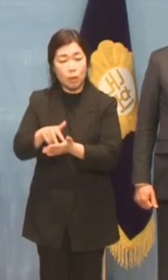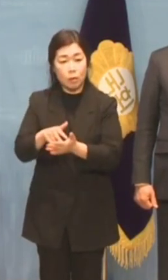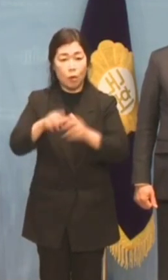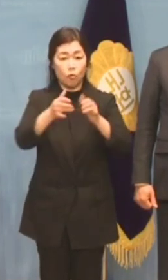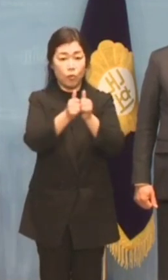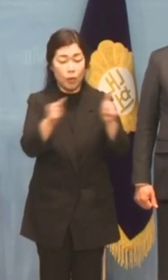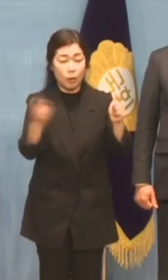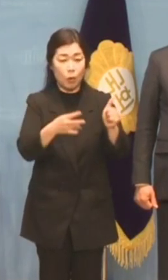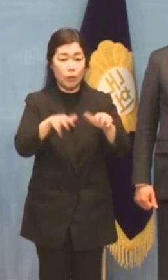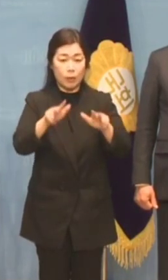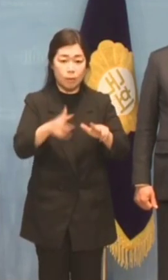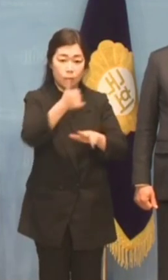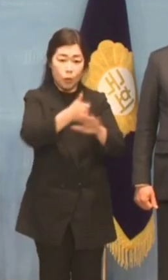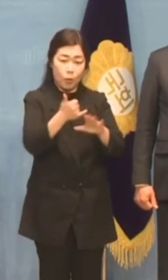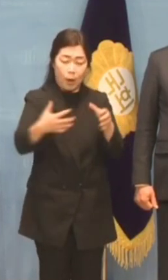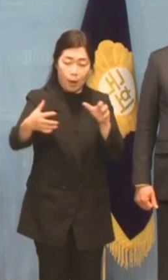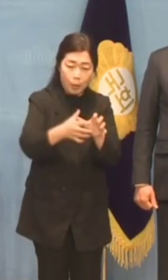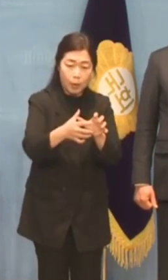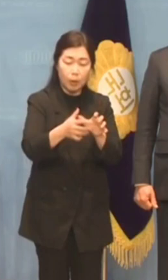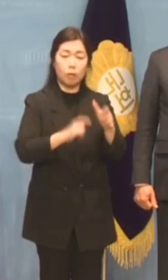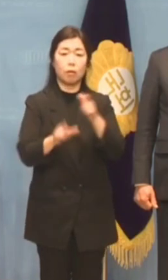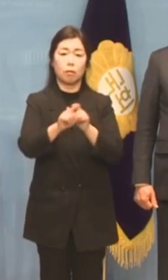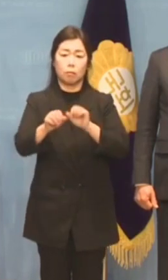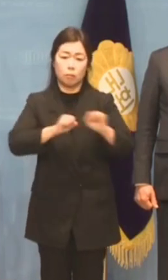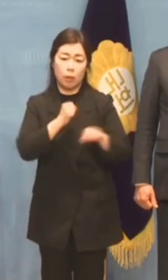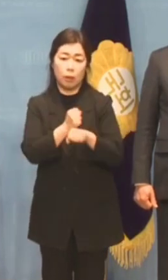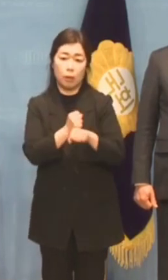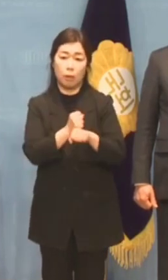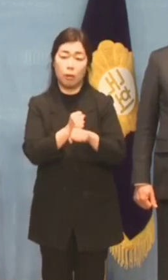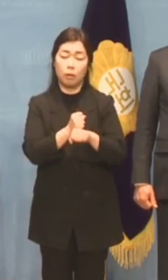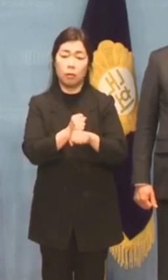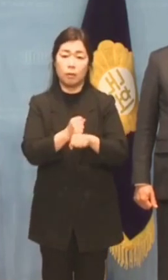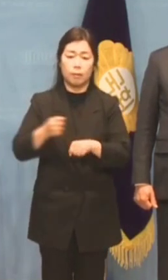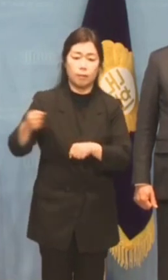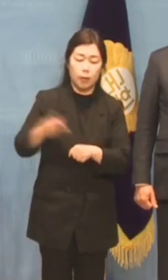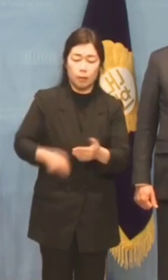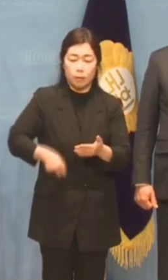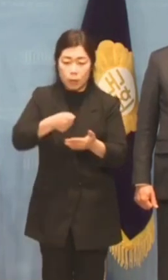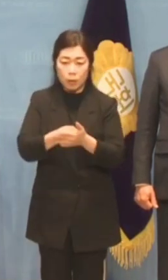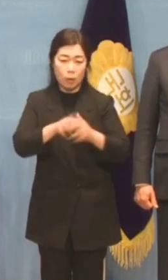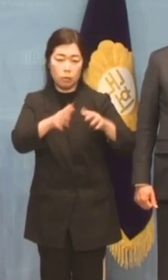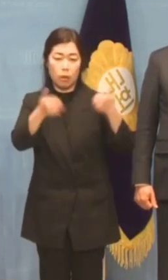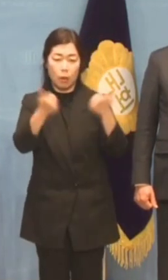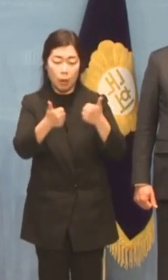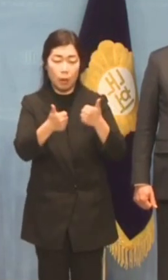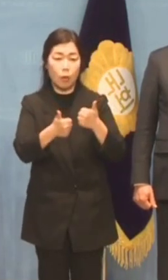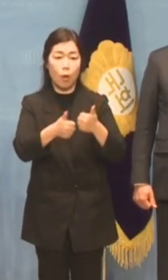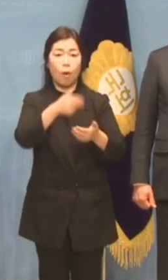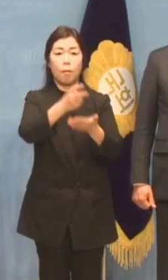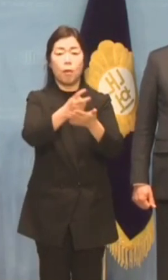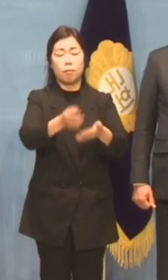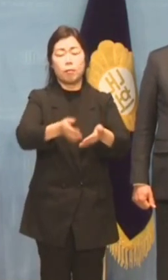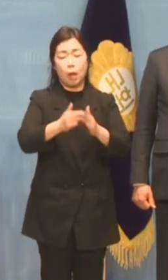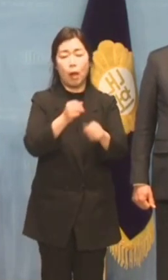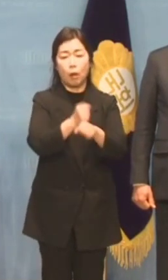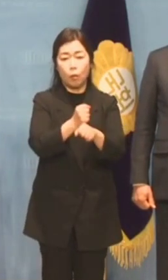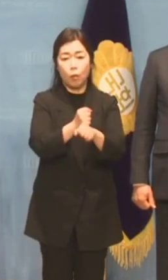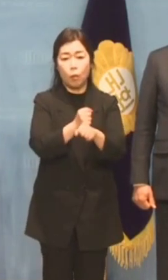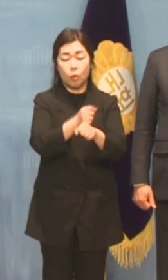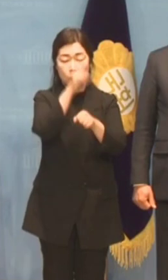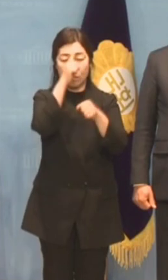천지 농민과 함께 총력을 다해서 그 제 의결함으로써 정부의